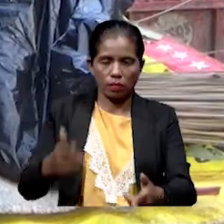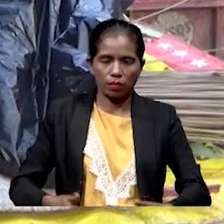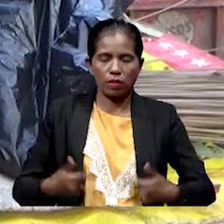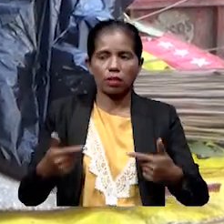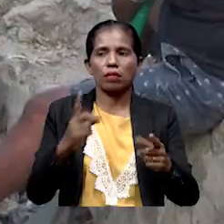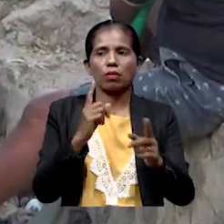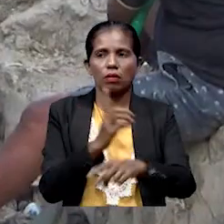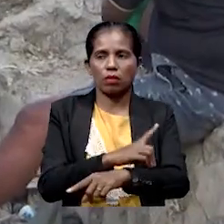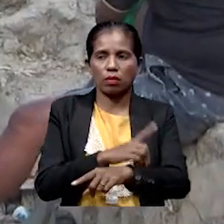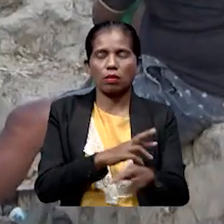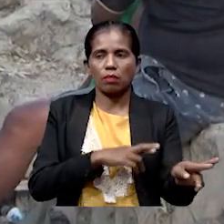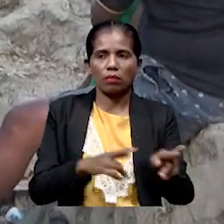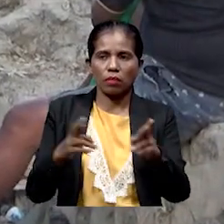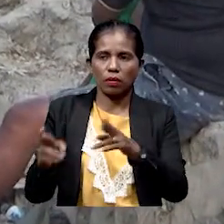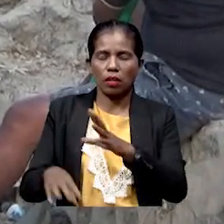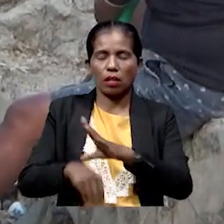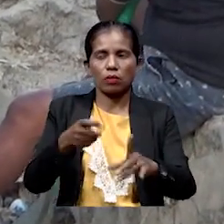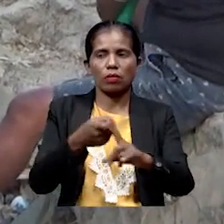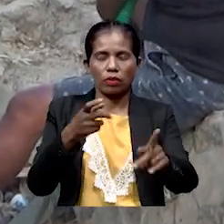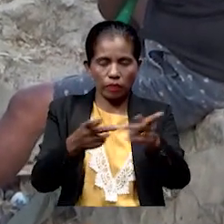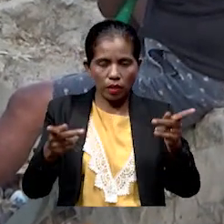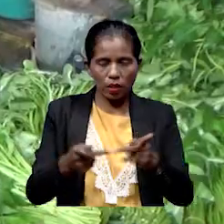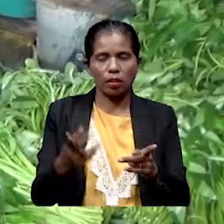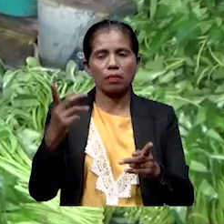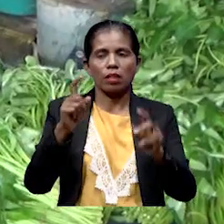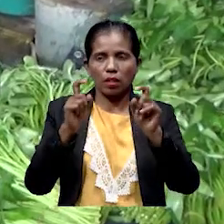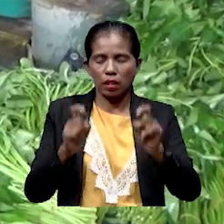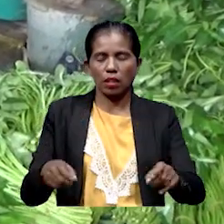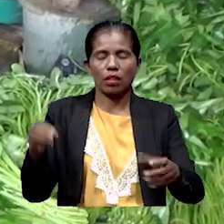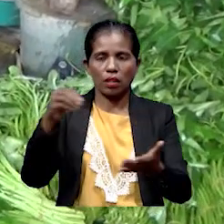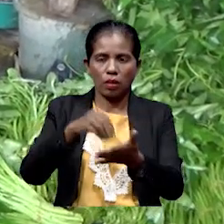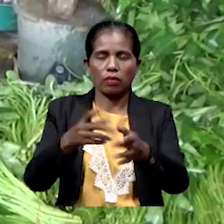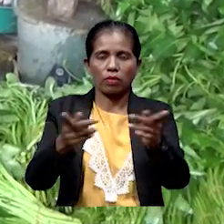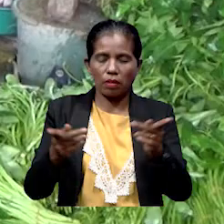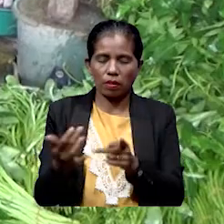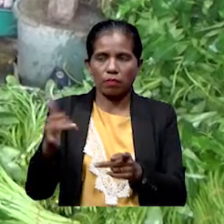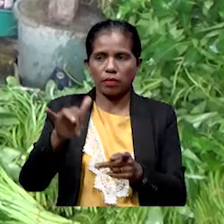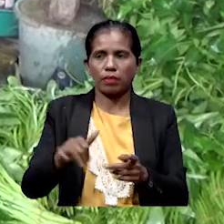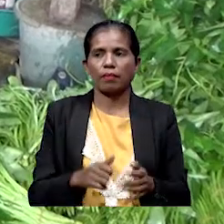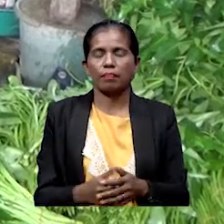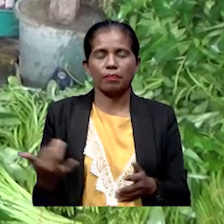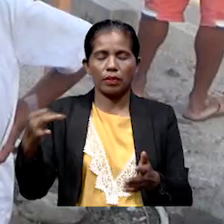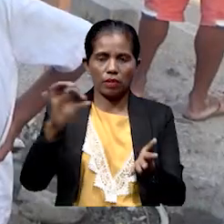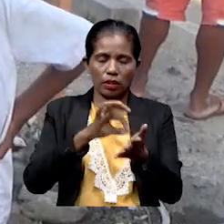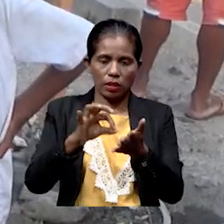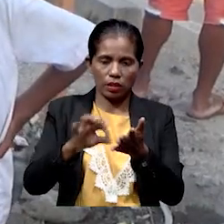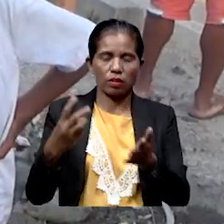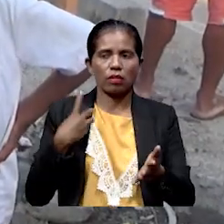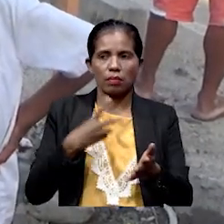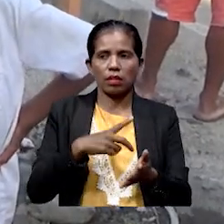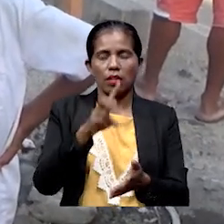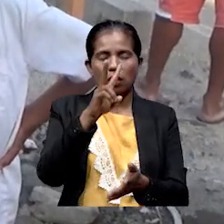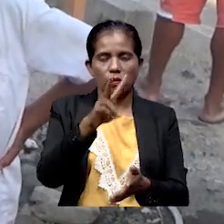vendedor sira ne, prontu atu sai husi fatin ne, mai betengki kriya uluk fatin basira. Sira mai resistu ami ba dala rua dala tolu